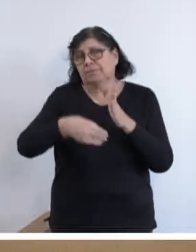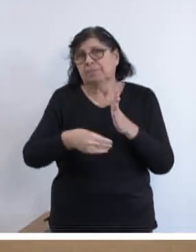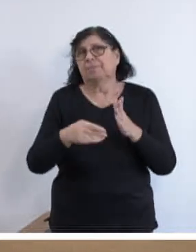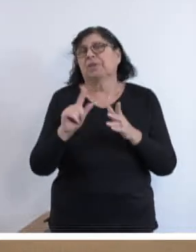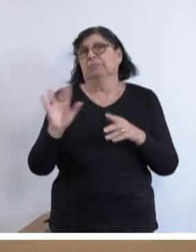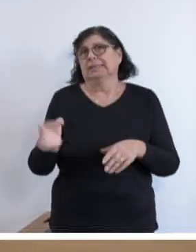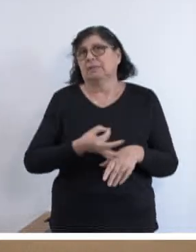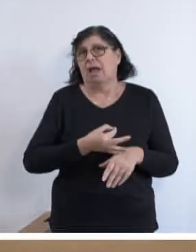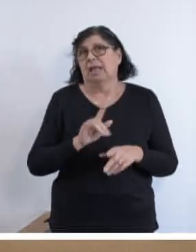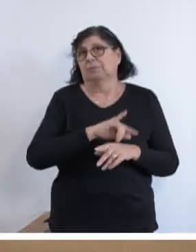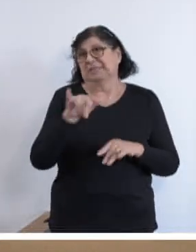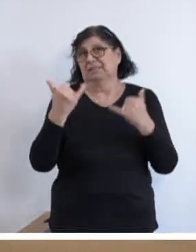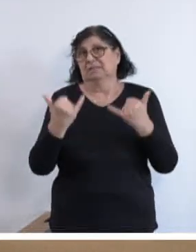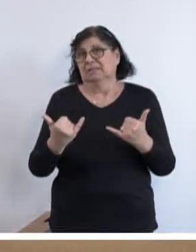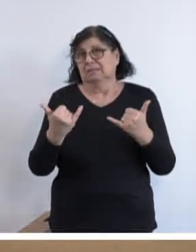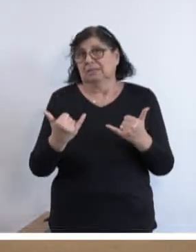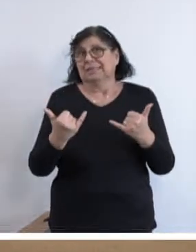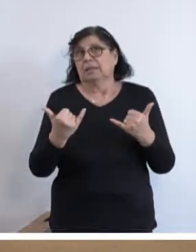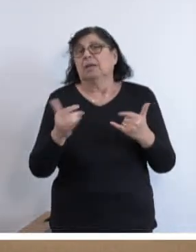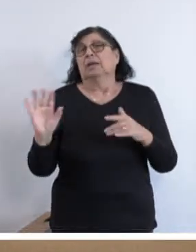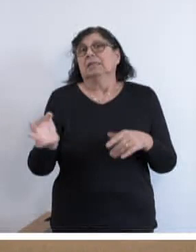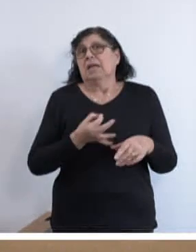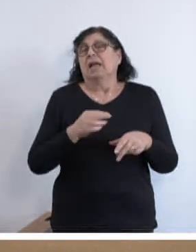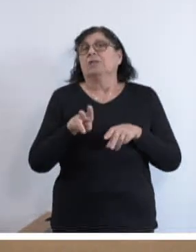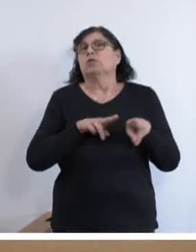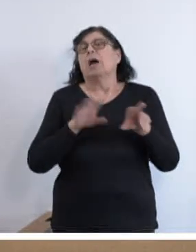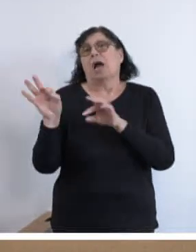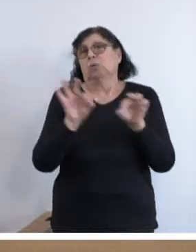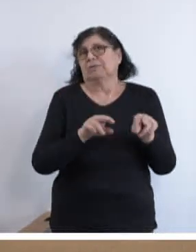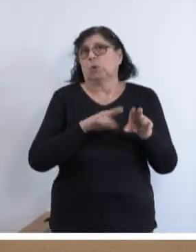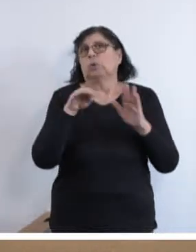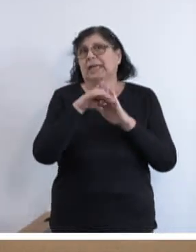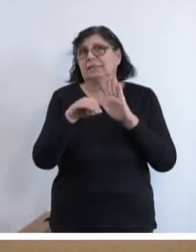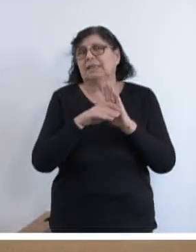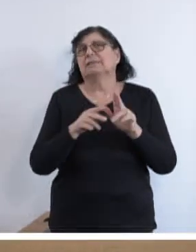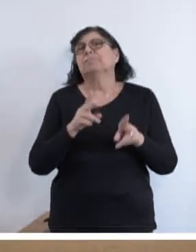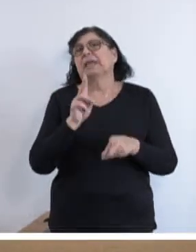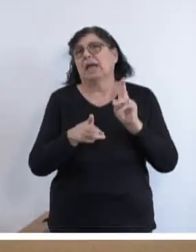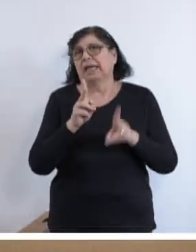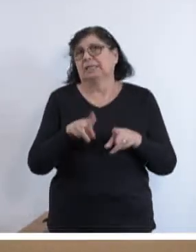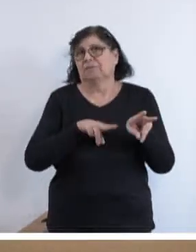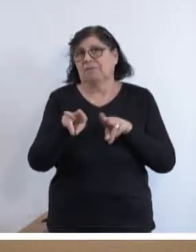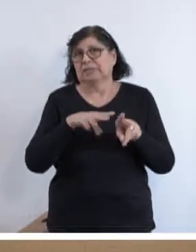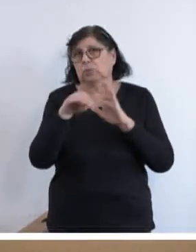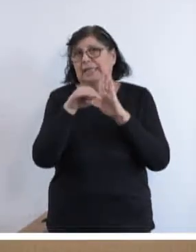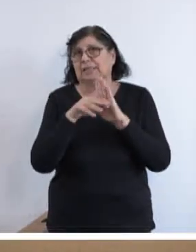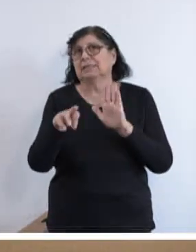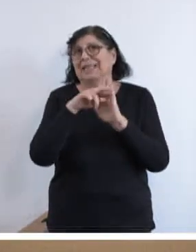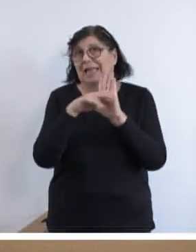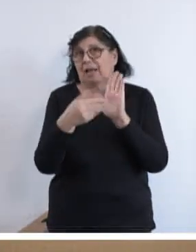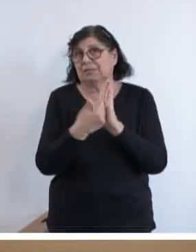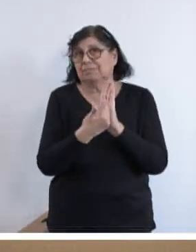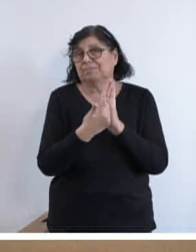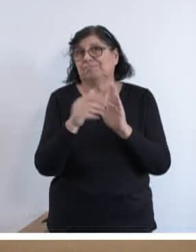im Saarland bislang einheitlich im saarländischen Ausführungsgesetz zum Gerichtsverfassungsgesetz geregelt. Am